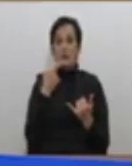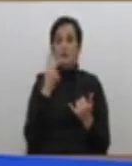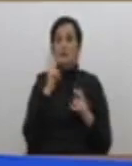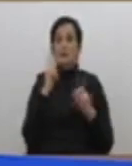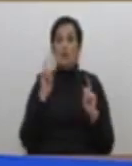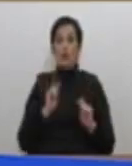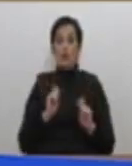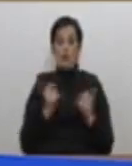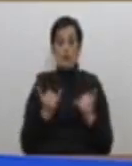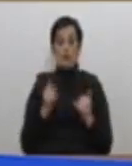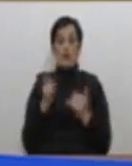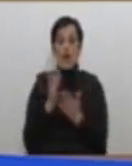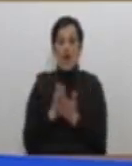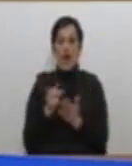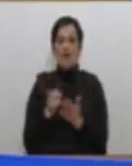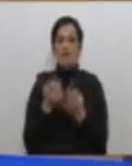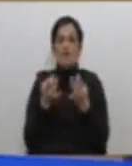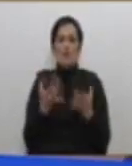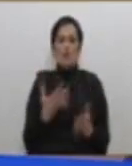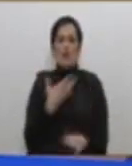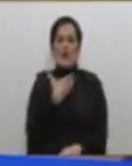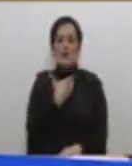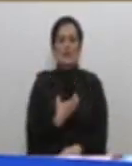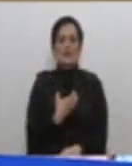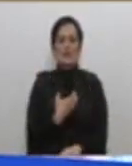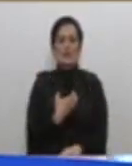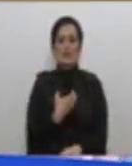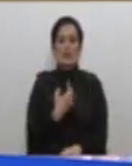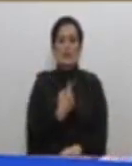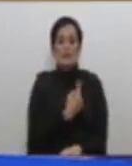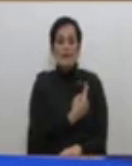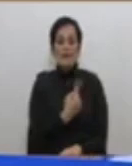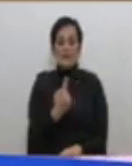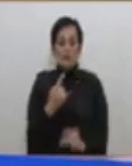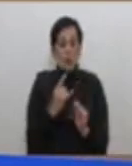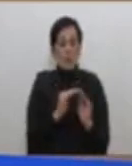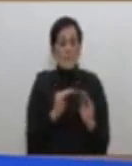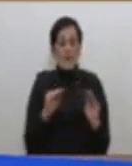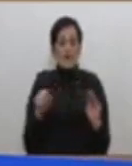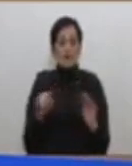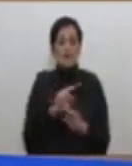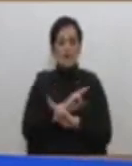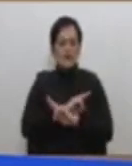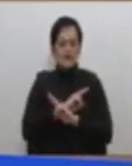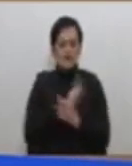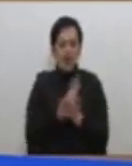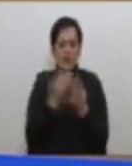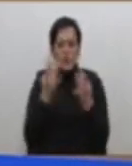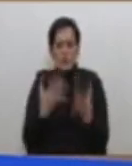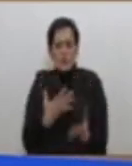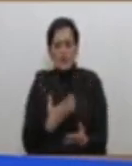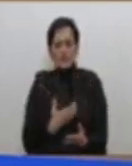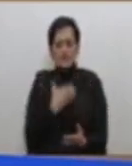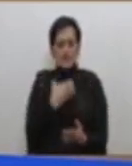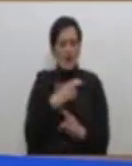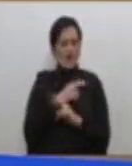Ukrainashi akhla rats khdeba, es aris araubralot krizisi, titouli bavshis daqupoa, es aris araubralot tragedia da krizisi, aramet